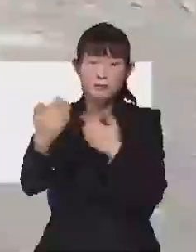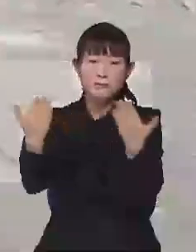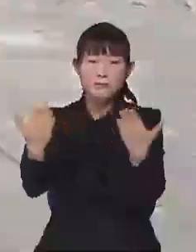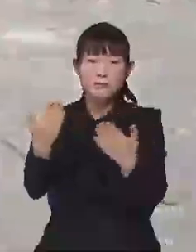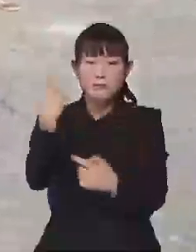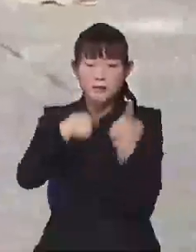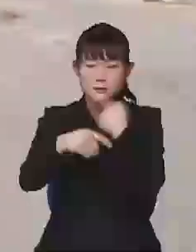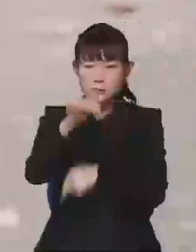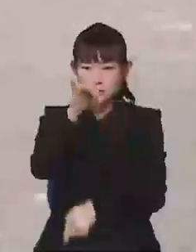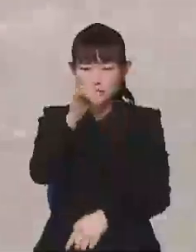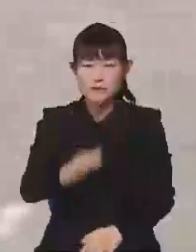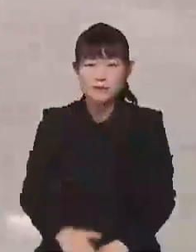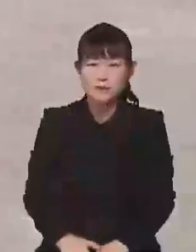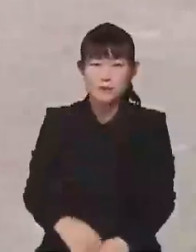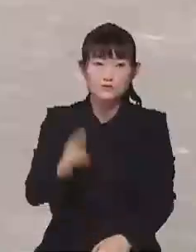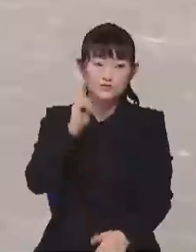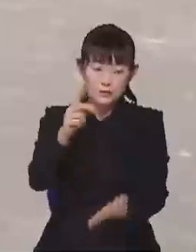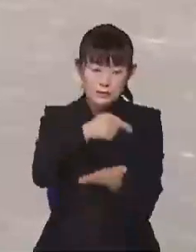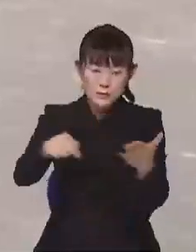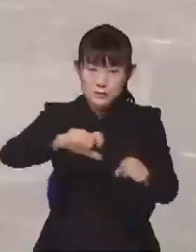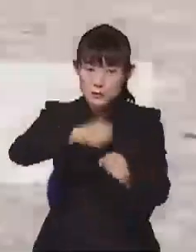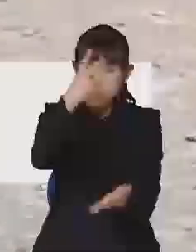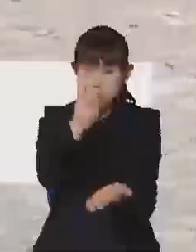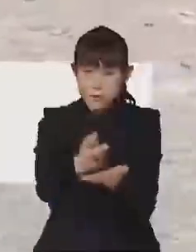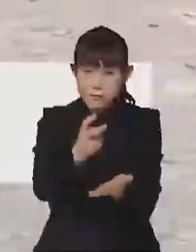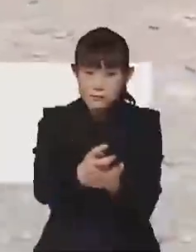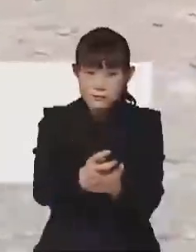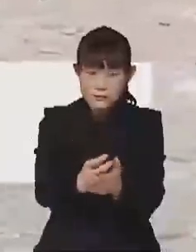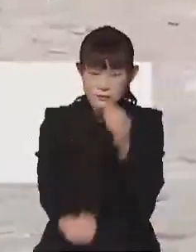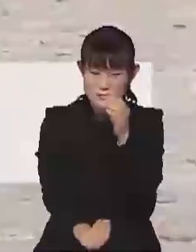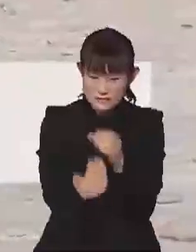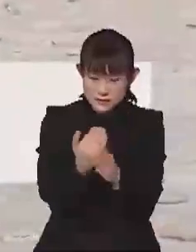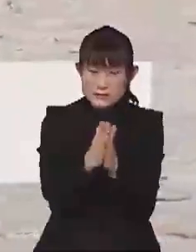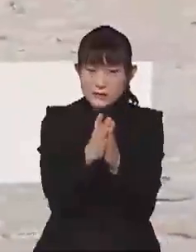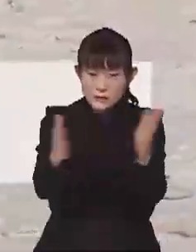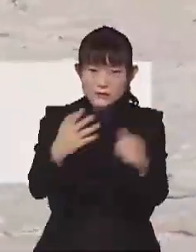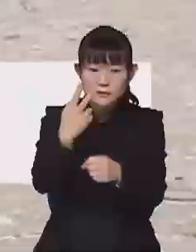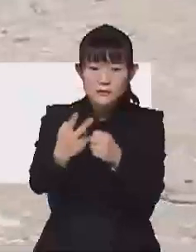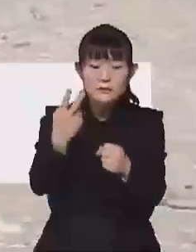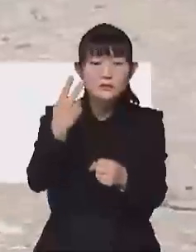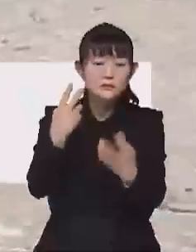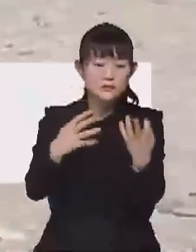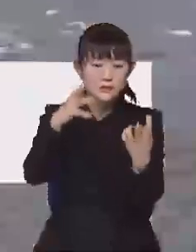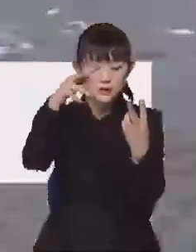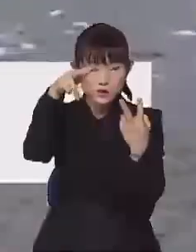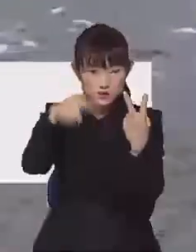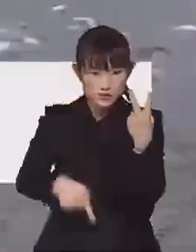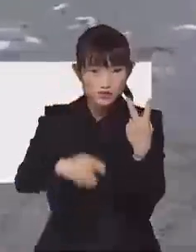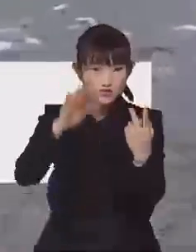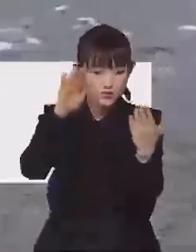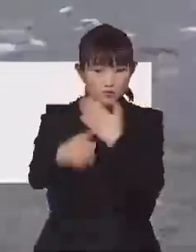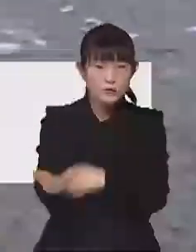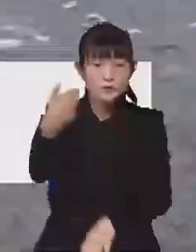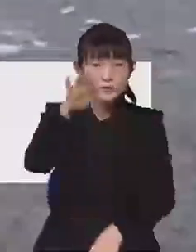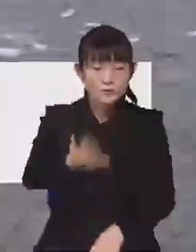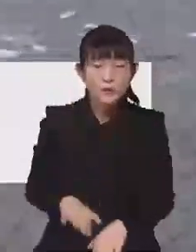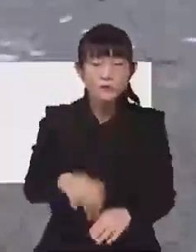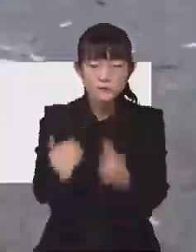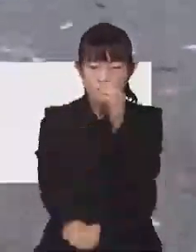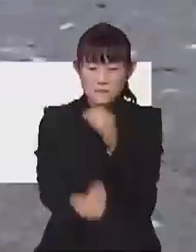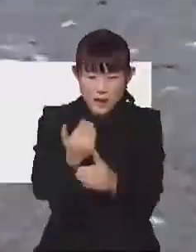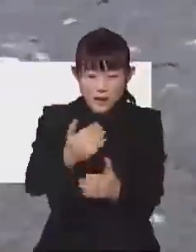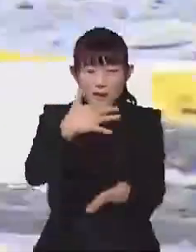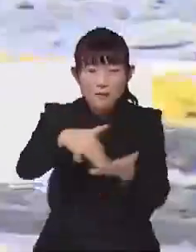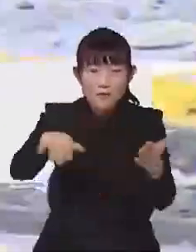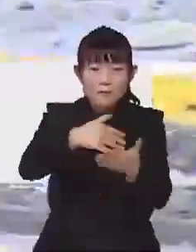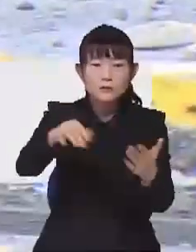입었습니다. 중대재해처벌법이 시행된 지 2주 뒤였지만 사고 이후 특별감독에서 1,100건이 넘는 위반